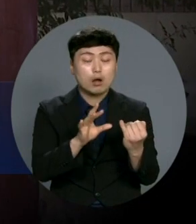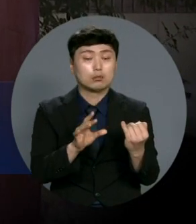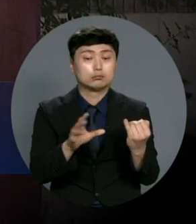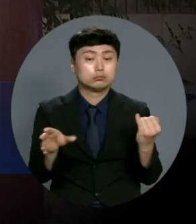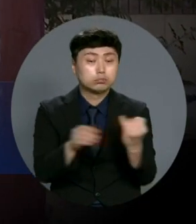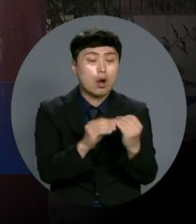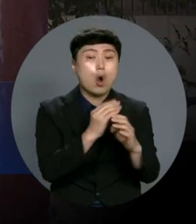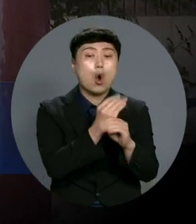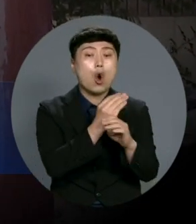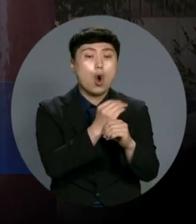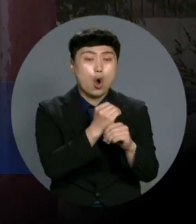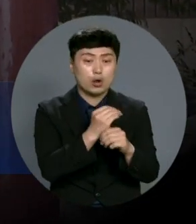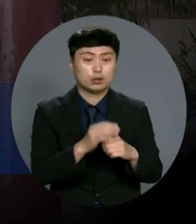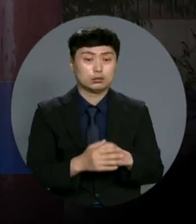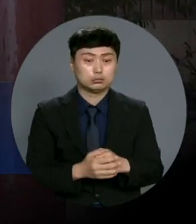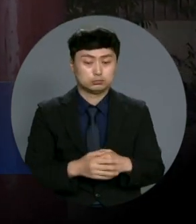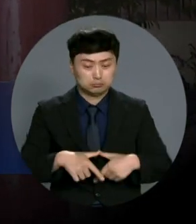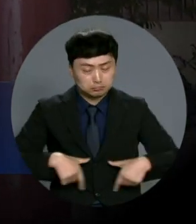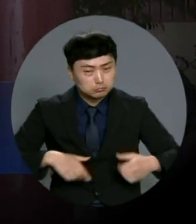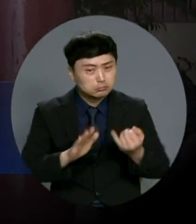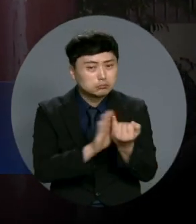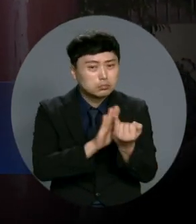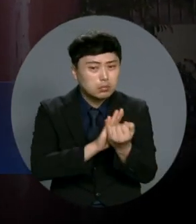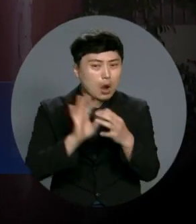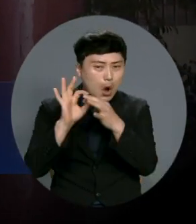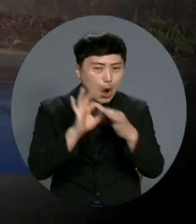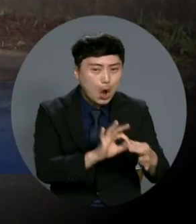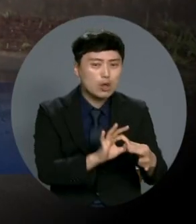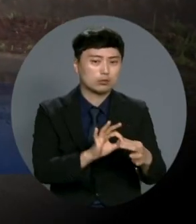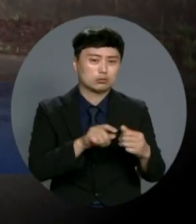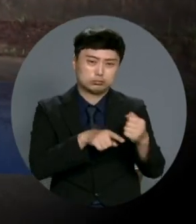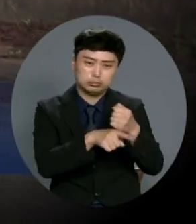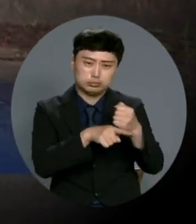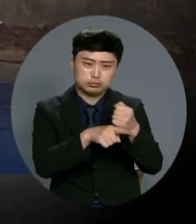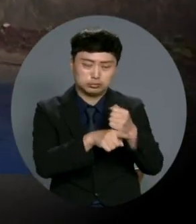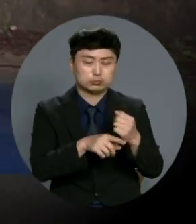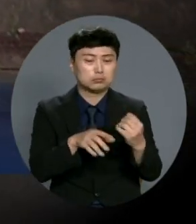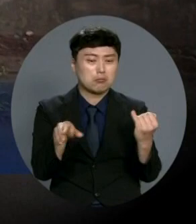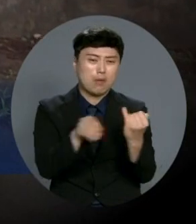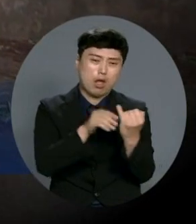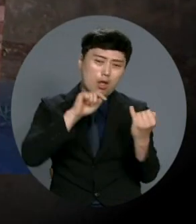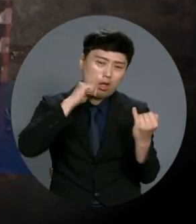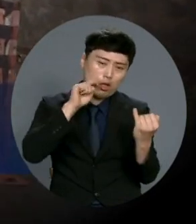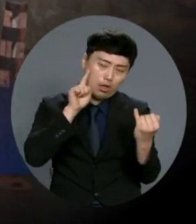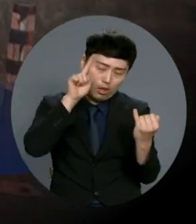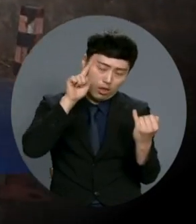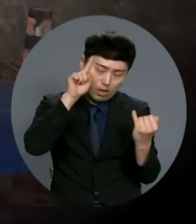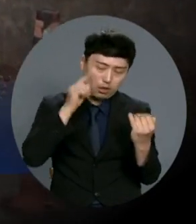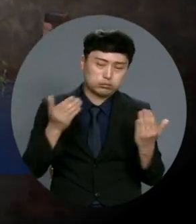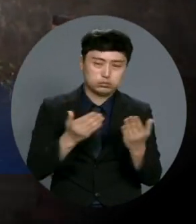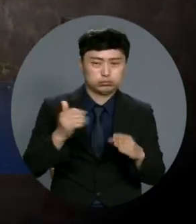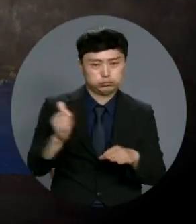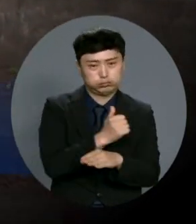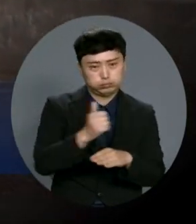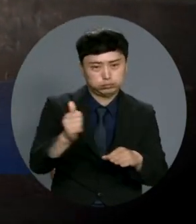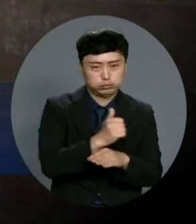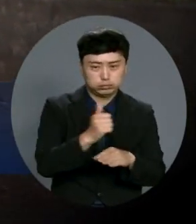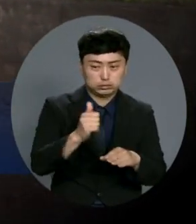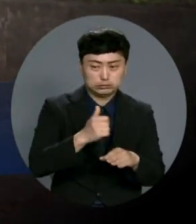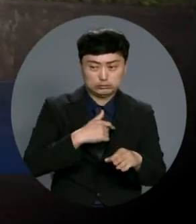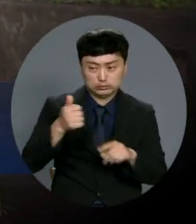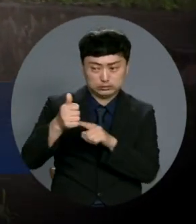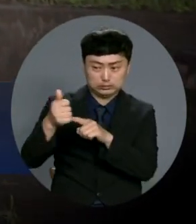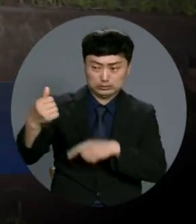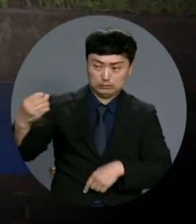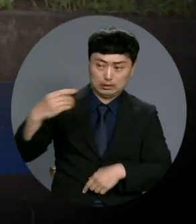되냐라고 계속 굳이 말을 거시는 거예요. 난임 때문에 스트레스 받아가면서 이제 출근을 계속 하는 상황이어서 저는 그 말이